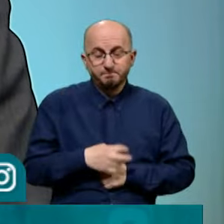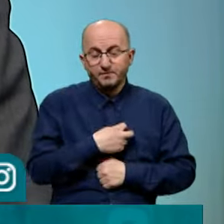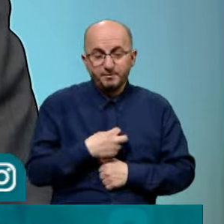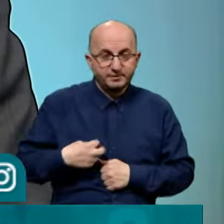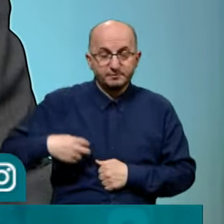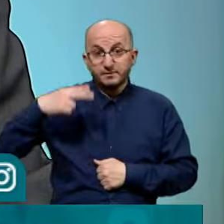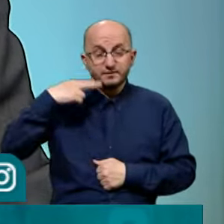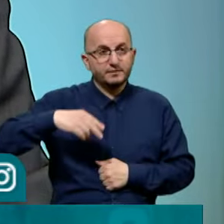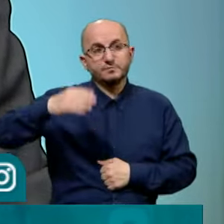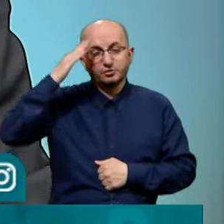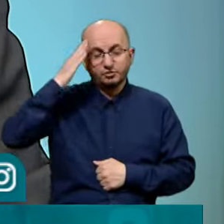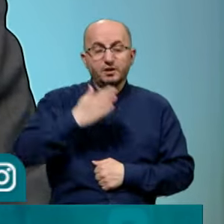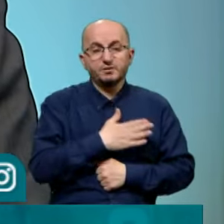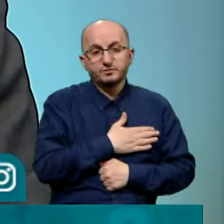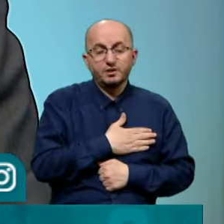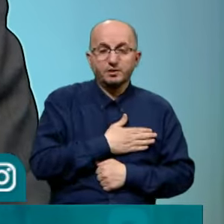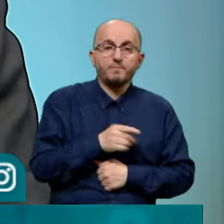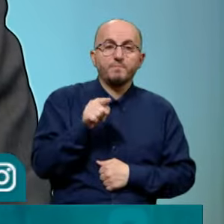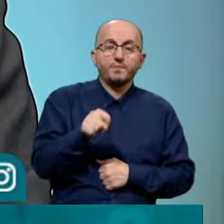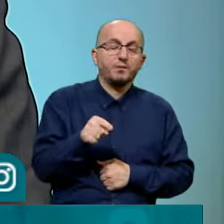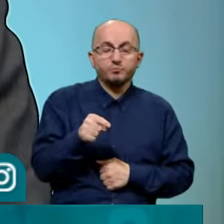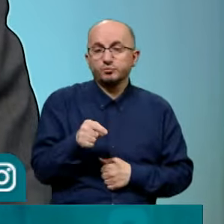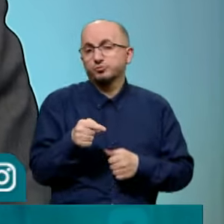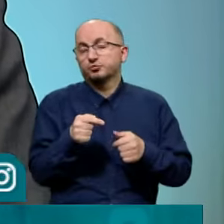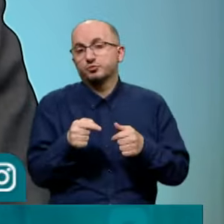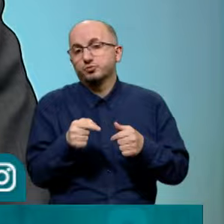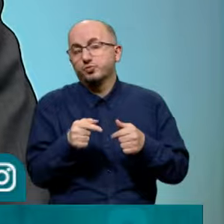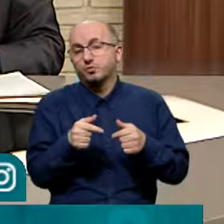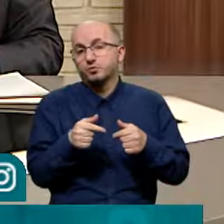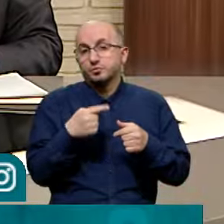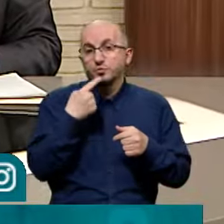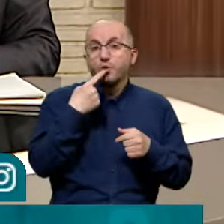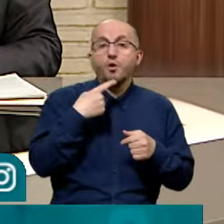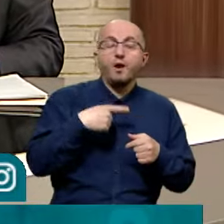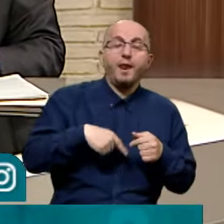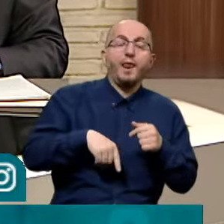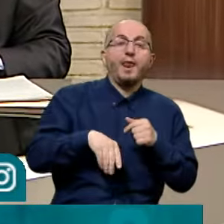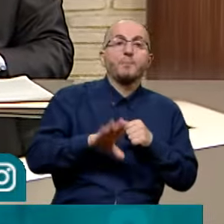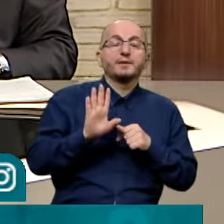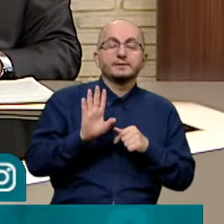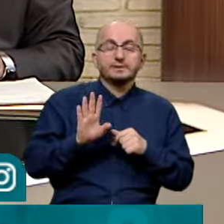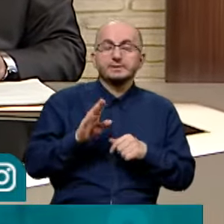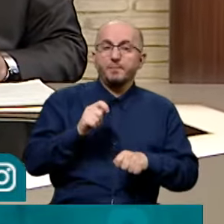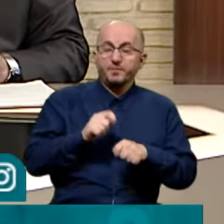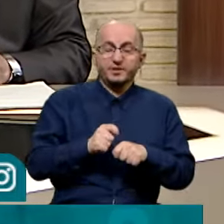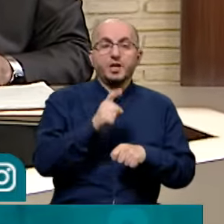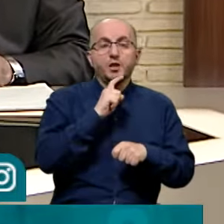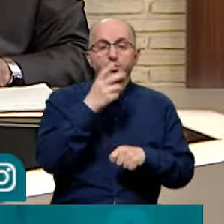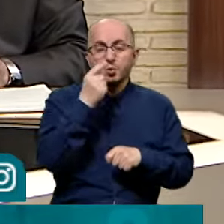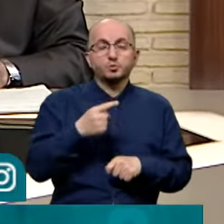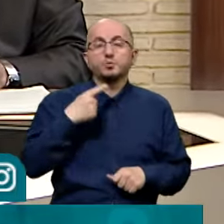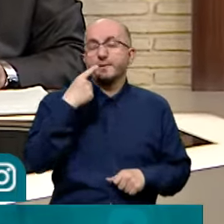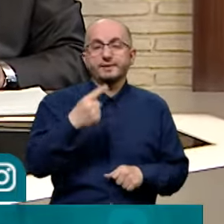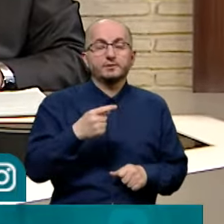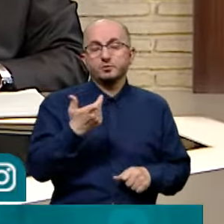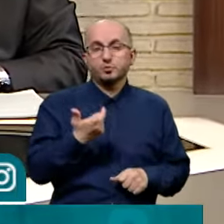Peygamber aleyhissalatü vesselam Efendimiz bunu yapan kadını ne yapardı? Yaptığını da yanlış olduğunu beyan ederdi. Niye? Çünkü kuralımız